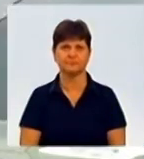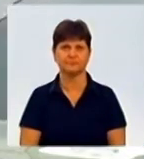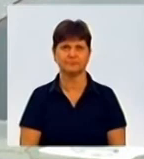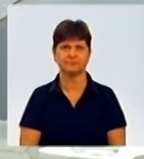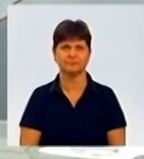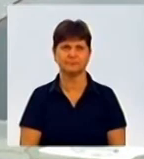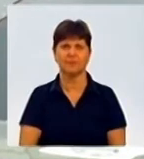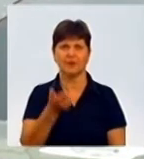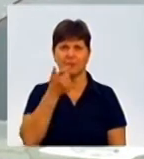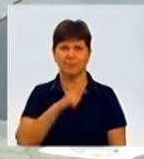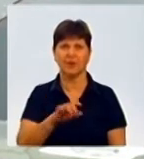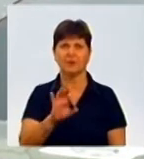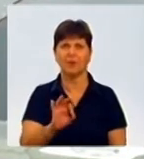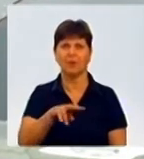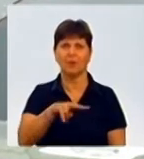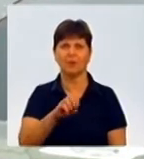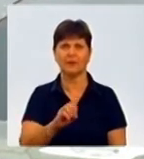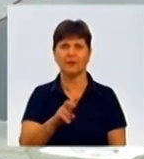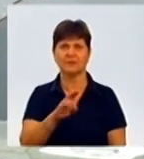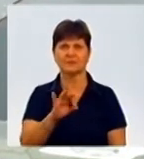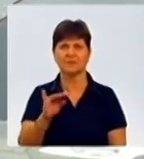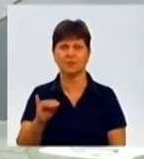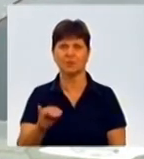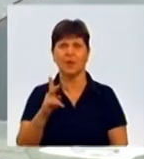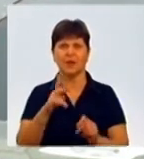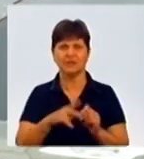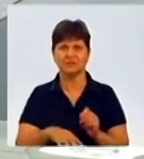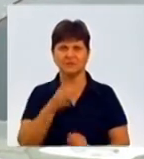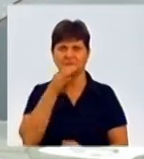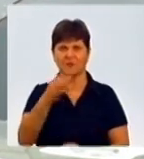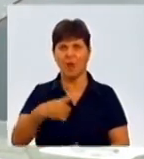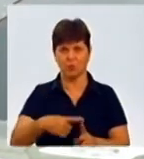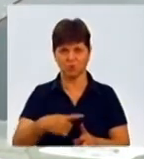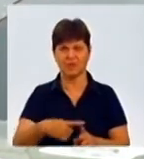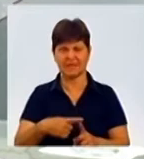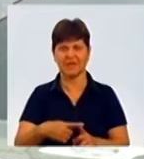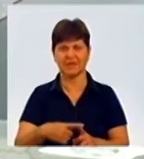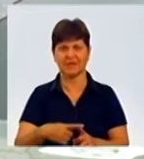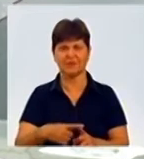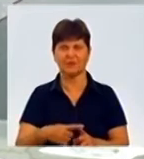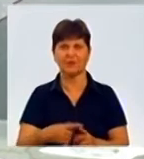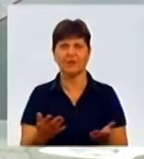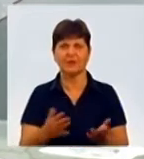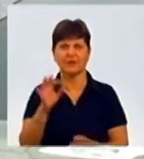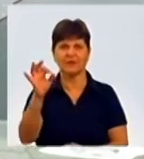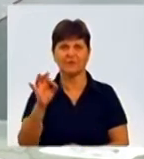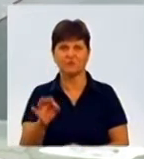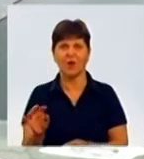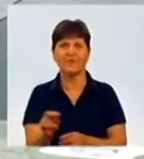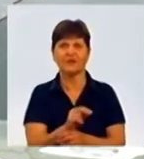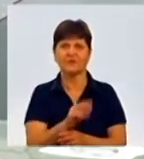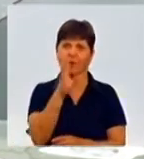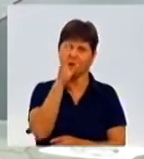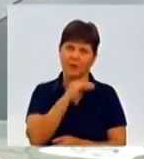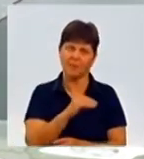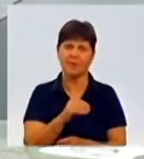Пане Олексію, ось, власне, щоб на завершення, уже скажемо, таку позитивну ноту внести, який відсоток онкопатології виліковується, і чи дійсно